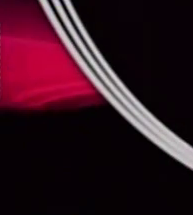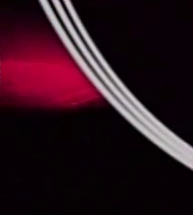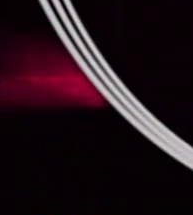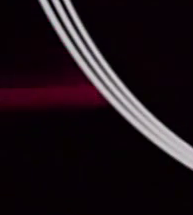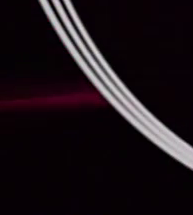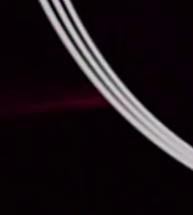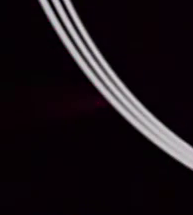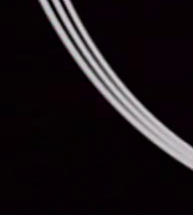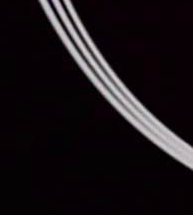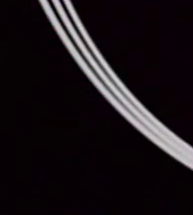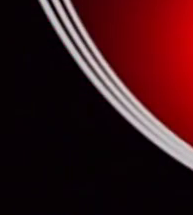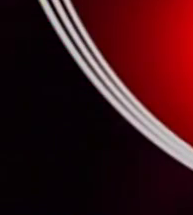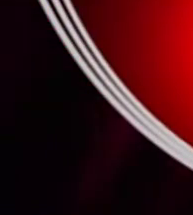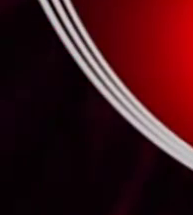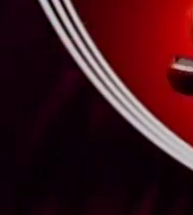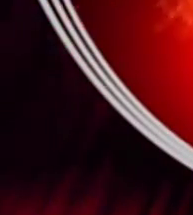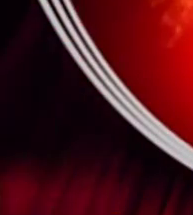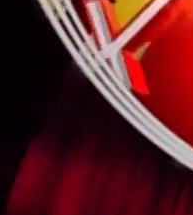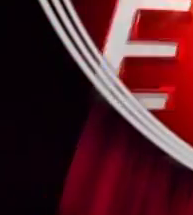हॉट न्यूज एक्सप्रेस।